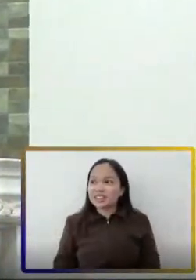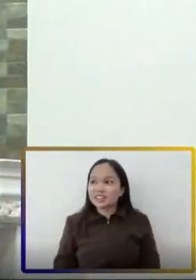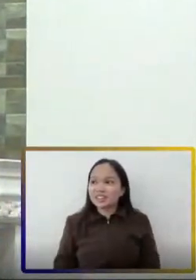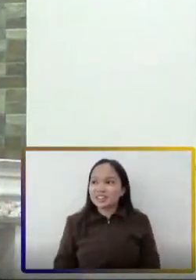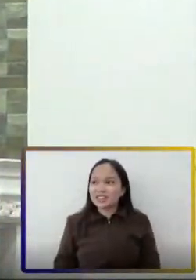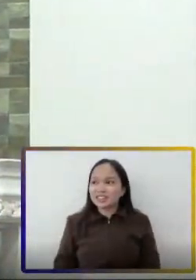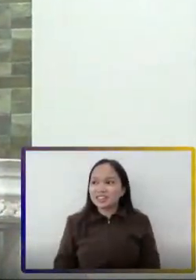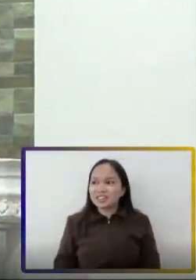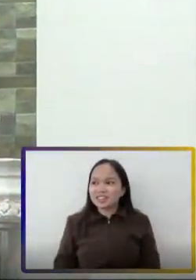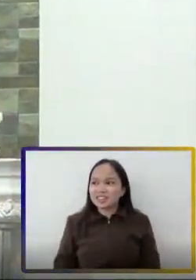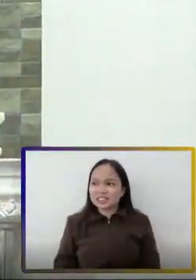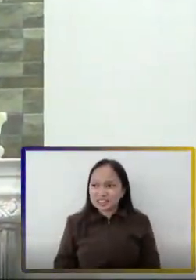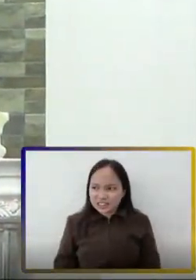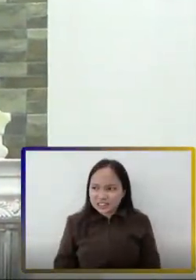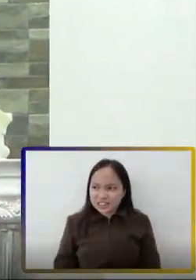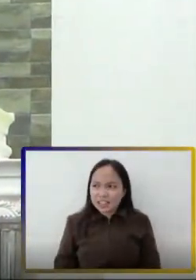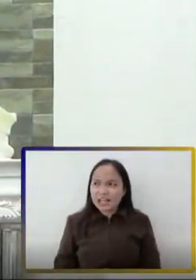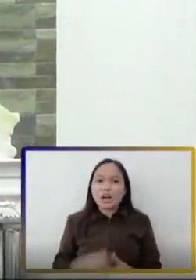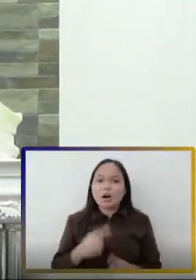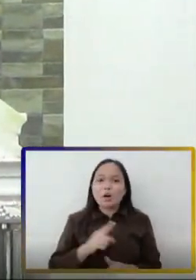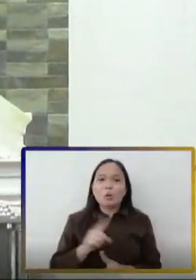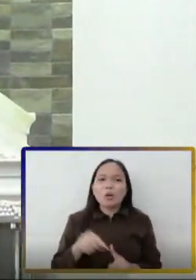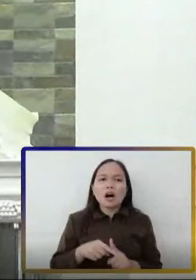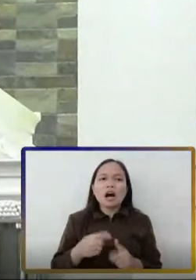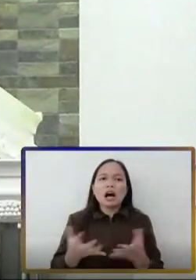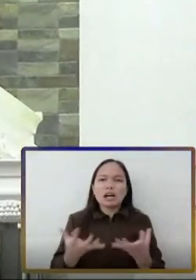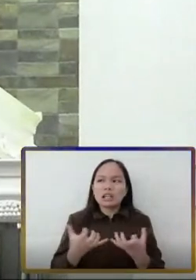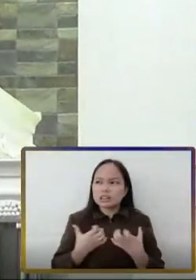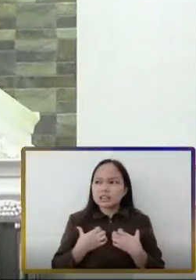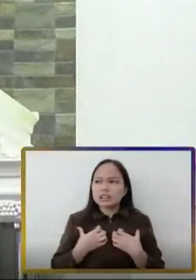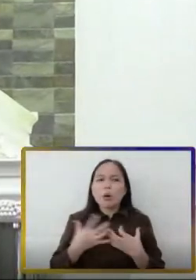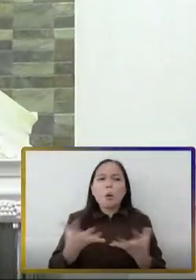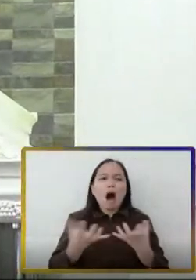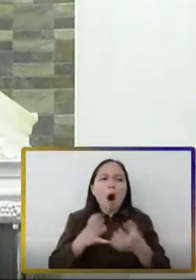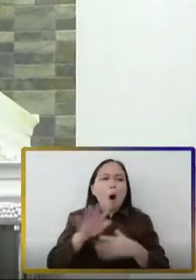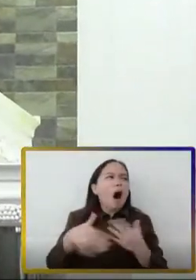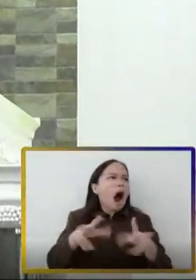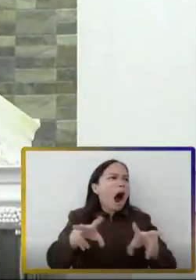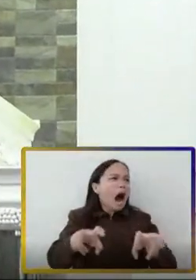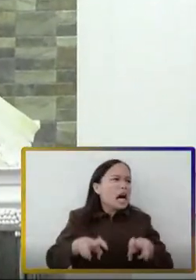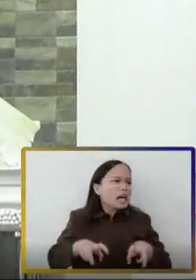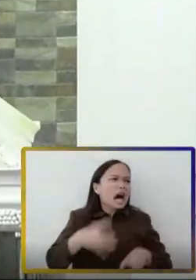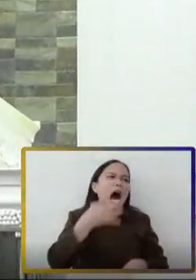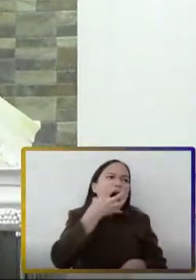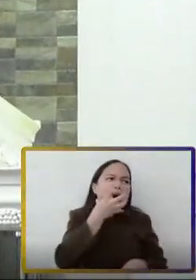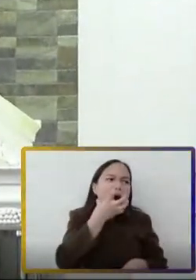talagang para sa kanya lang lahat. Ang tawag doon ay sakim.